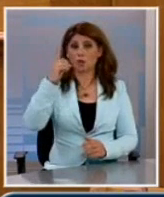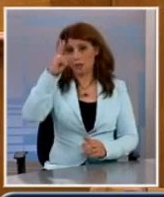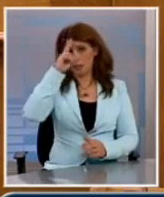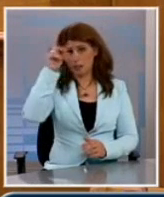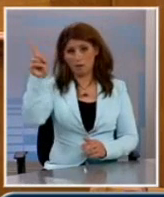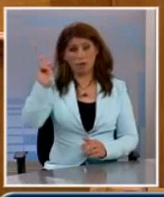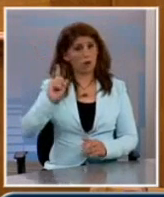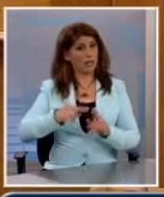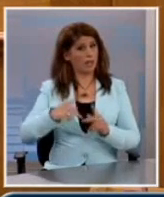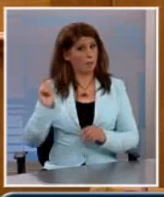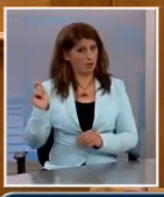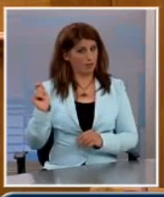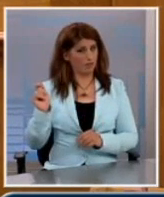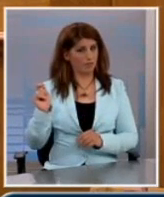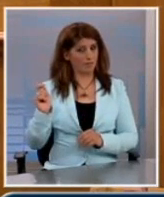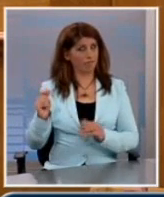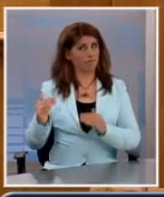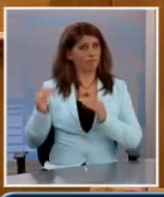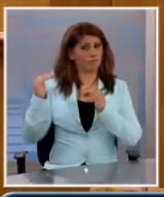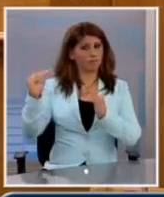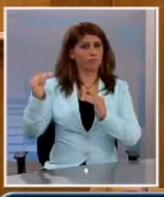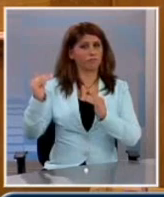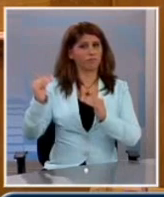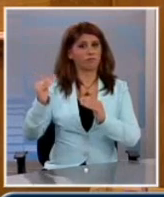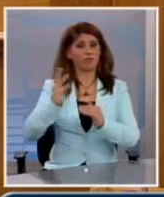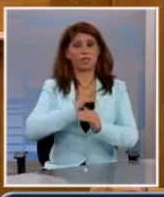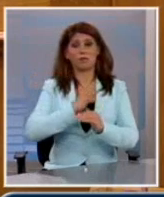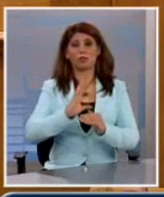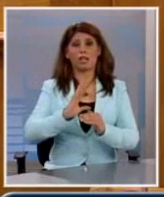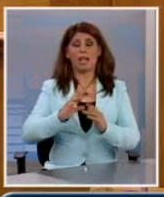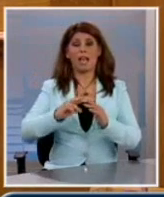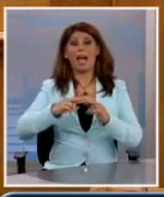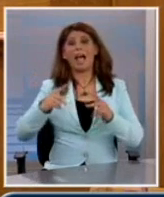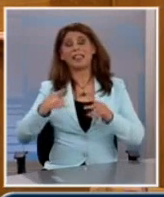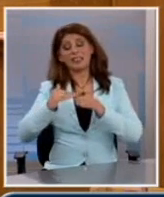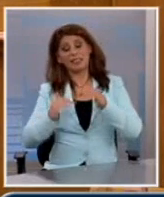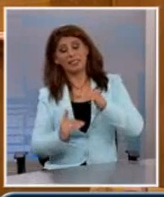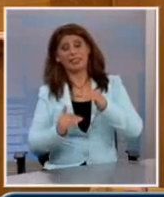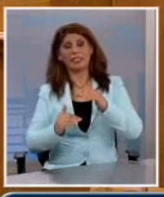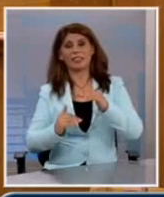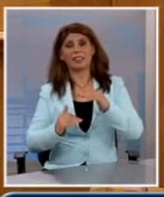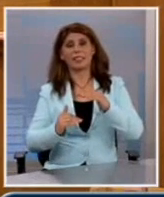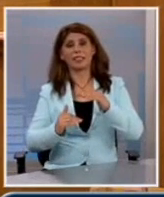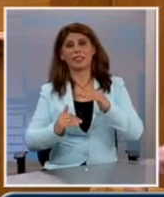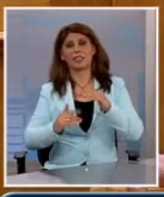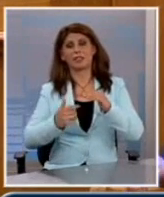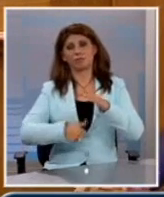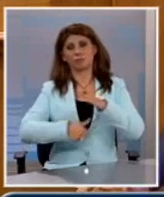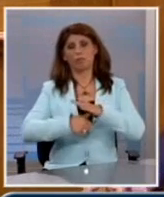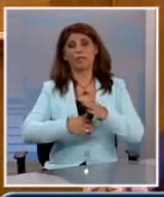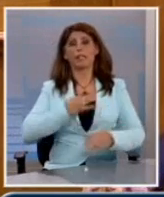όχι της αντιπολίτευσης, ενός υψηλού αξιωματούχου, του αντικαγκελάρη της γερμανικής κυβέρνησης, του κ.